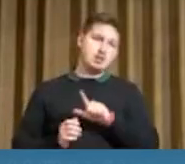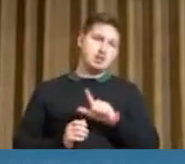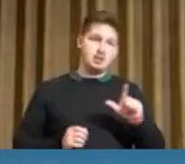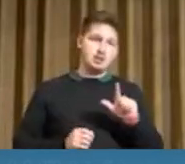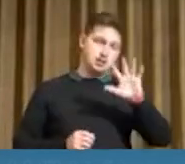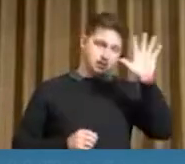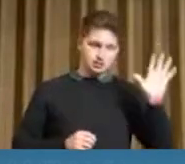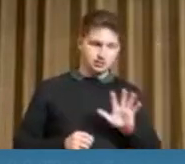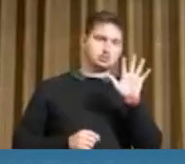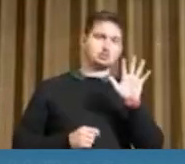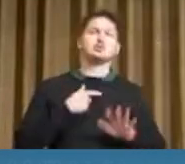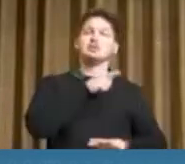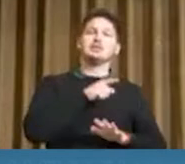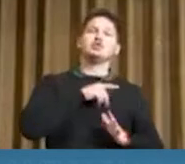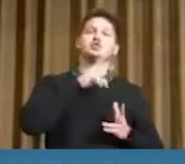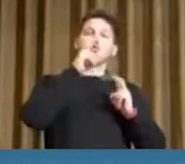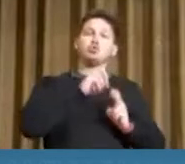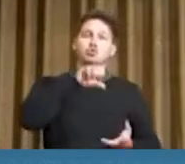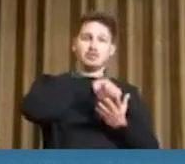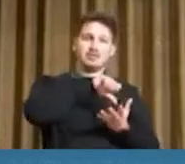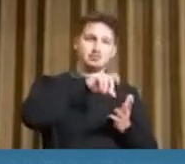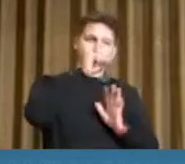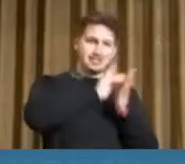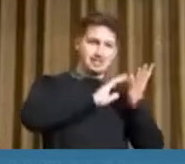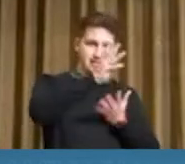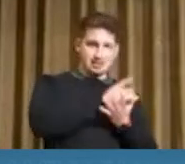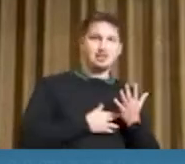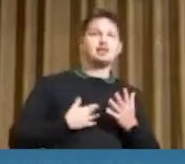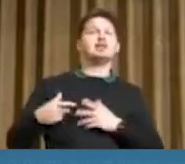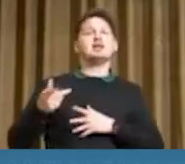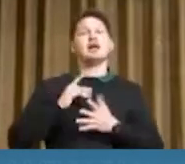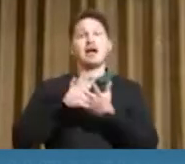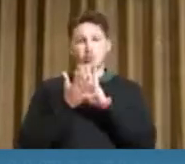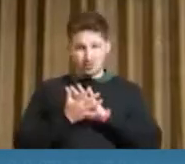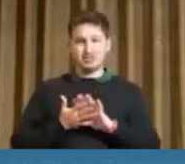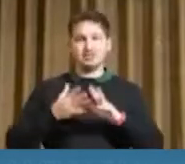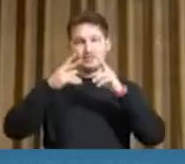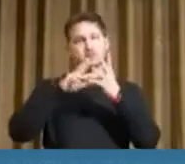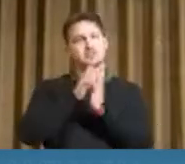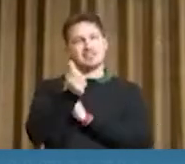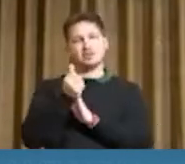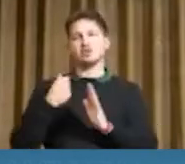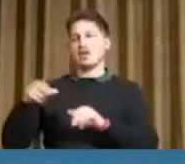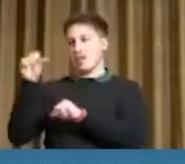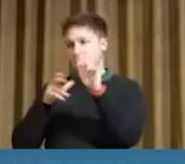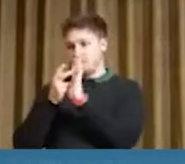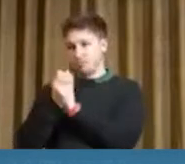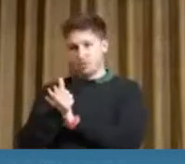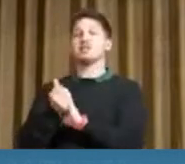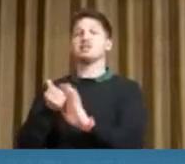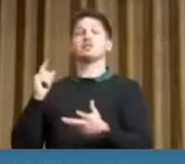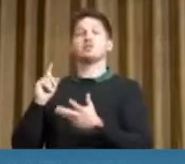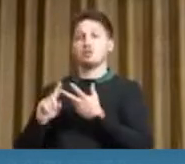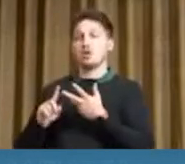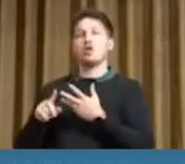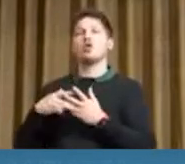in den Studienzentren, wir haben ja die apparative Diagnostik, wir haben die Labordiagnostik, wir haben einen Covid-19-spezifischen Fragebogen